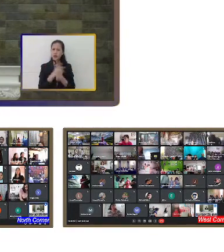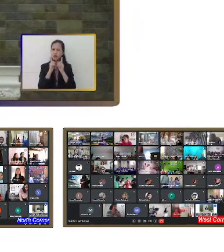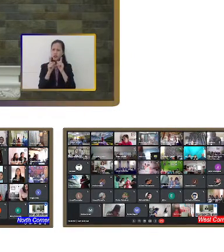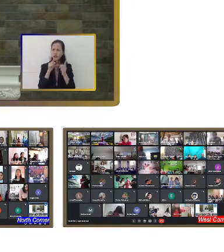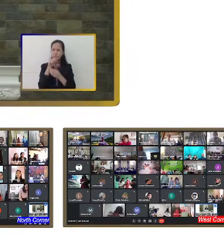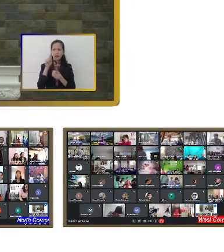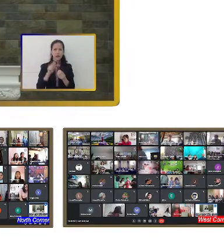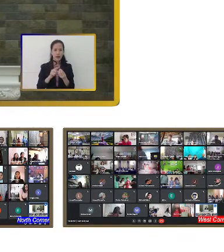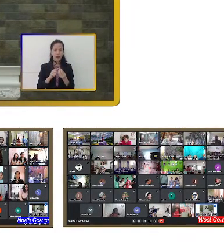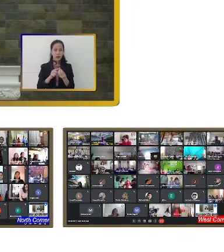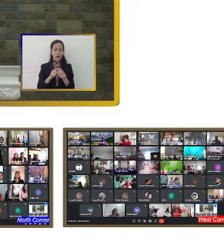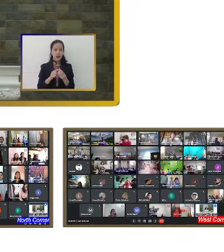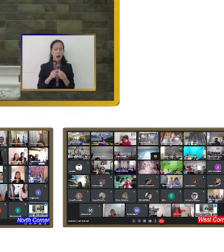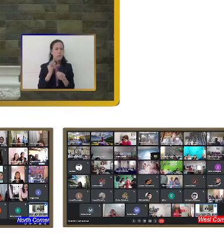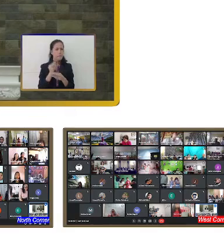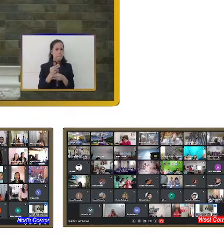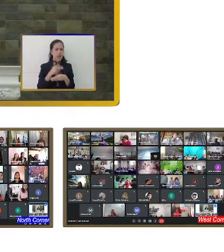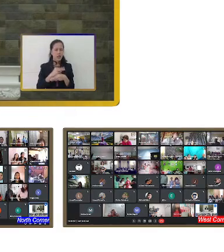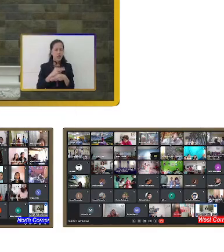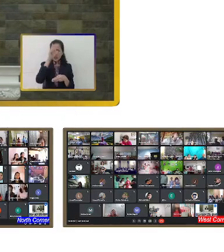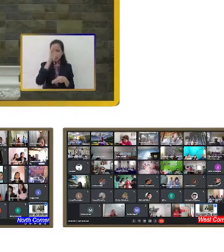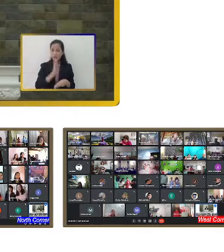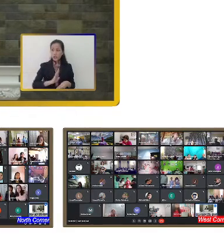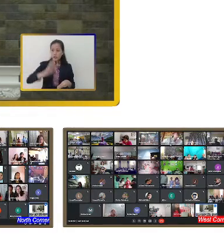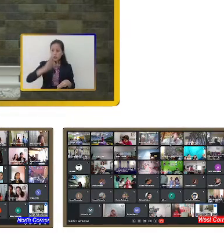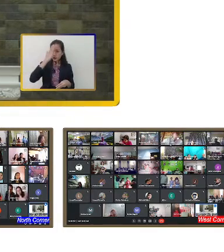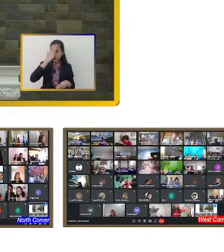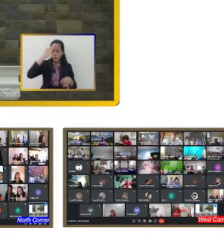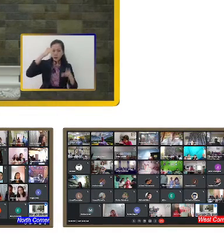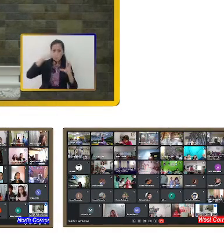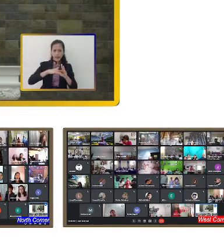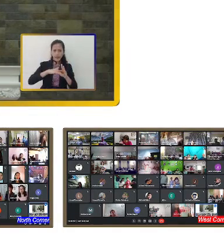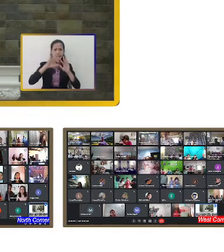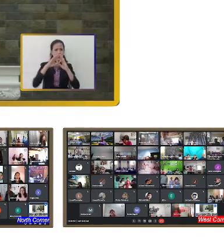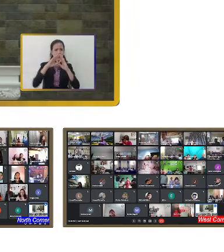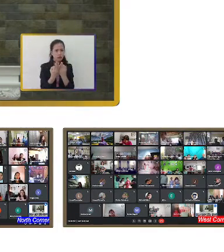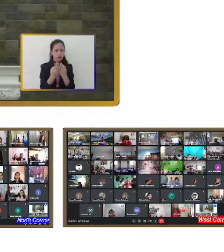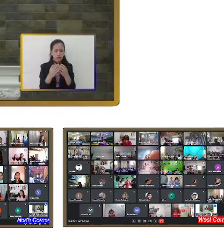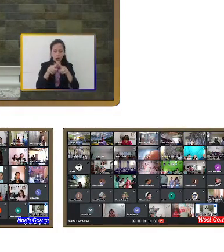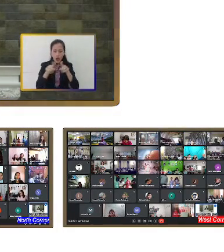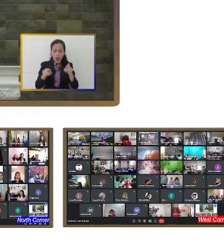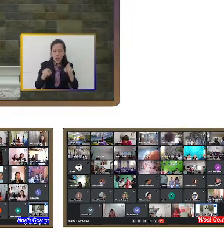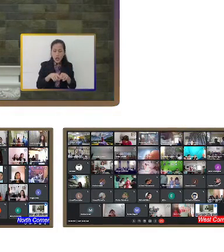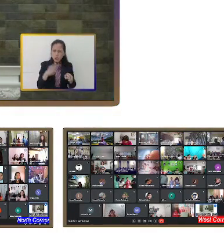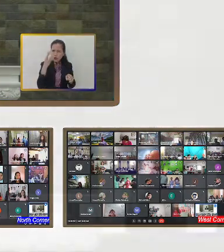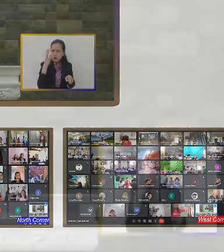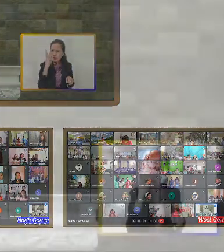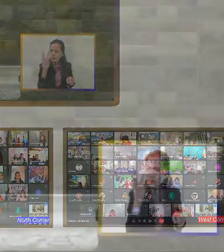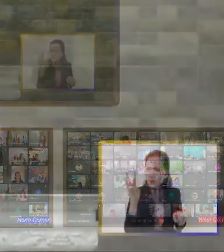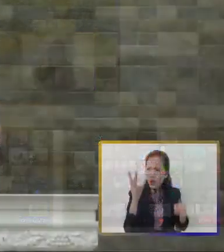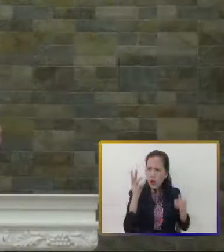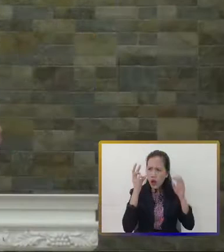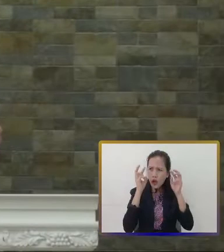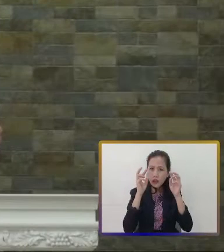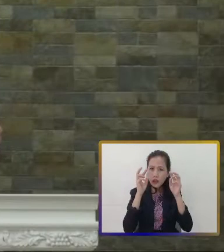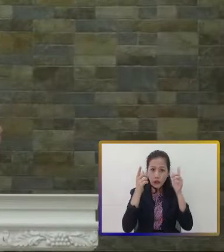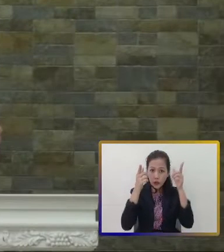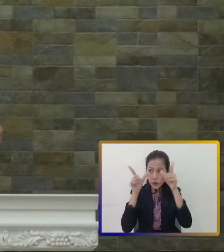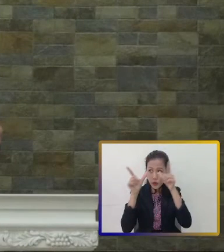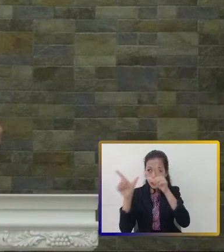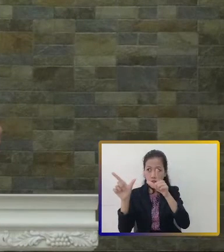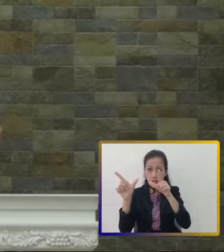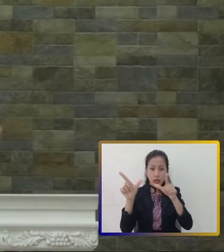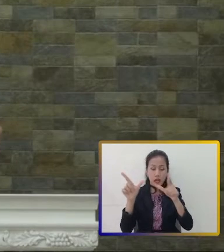home. As we look at yung mga families kanina, habang tinitignan ko po yung mga families, and